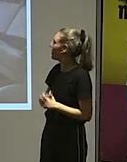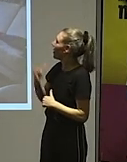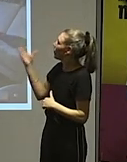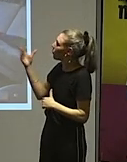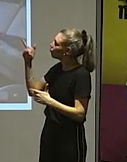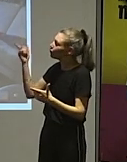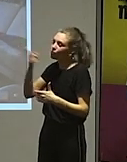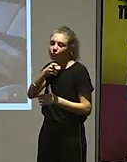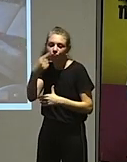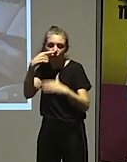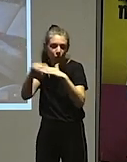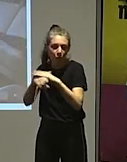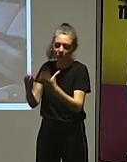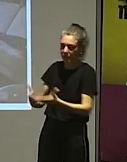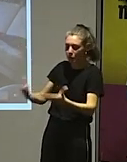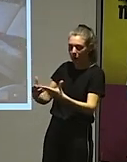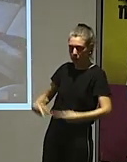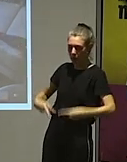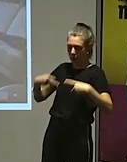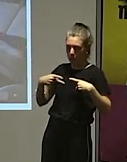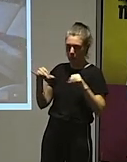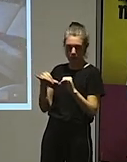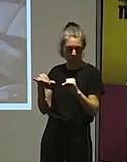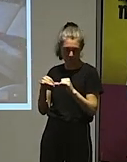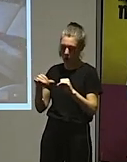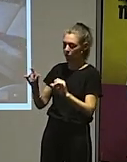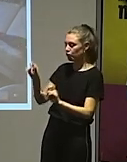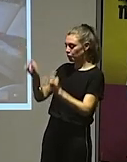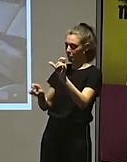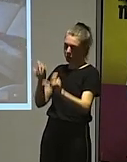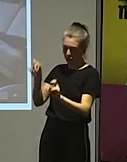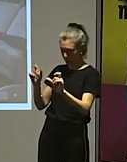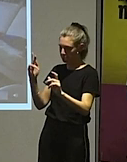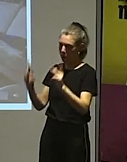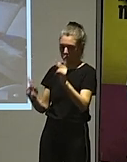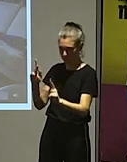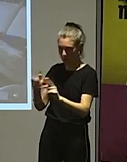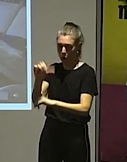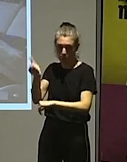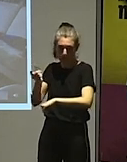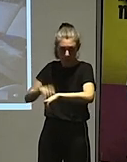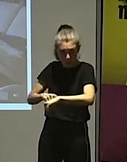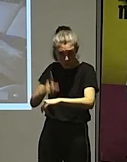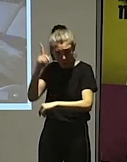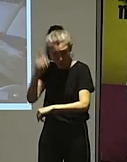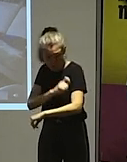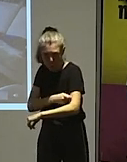voir, c'est les ateliers cordage. Quand les personnes pratiquaient la séance, elles venaient d'abord prendre un café pendant 15 minutes. Il y avait le chien Pilou